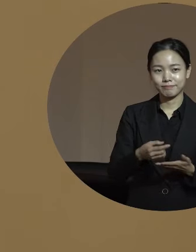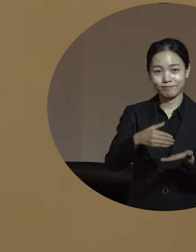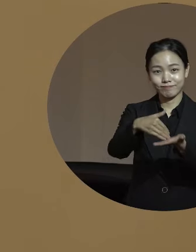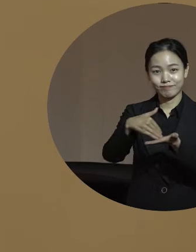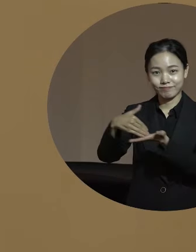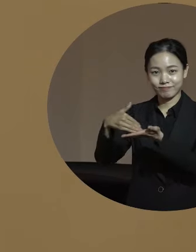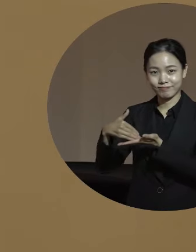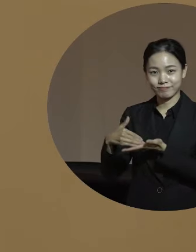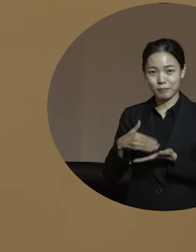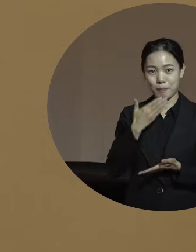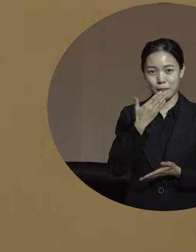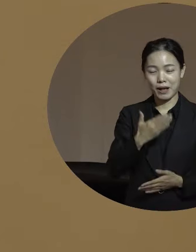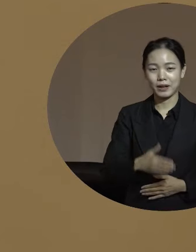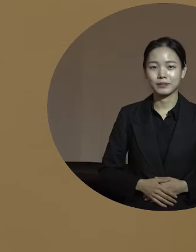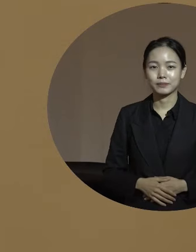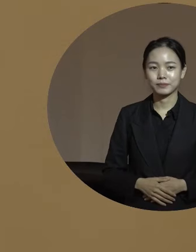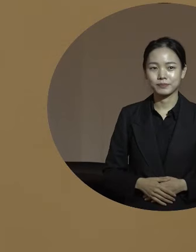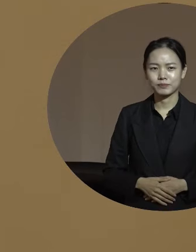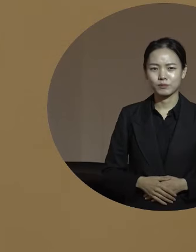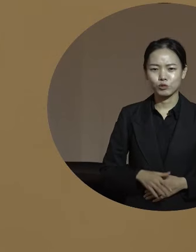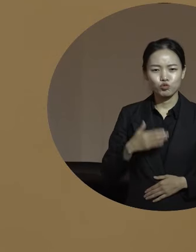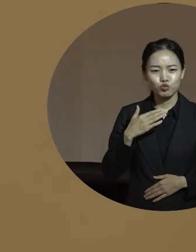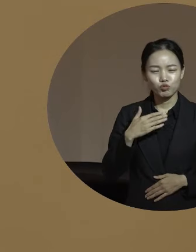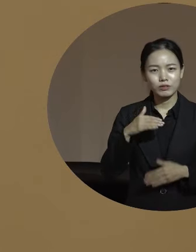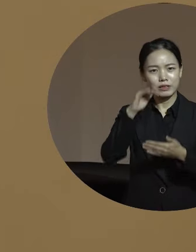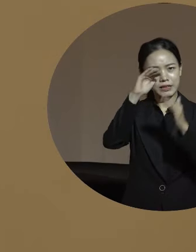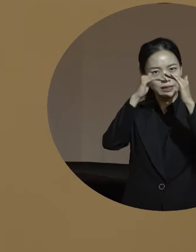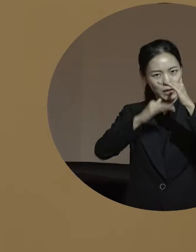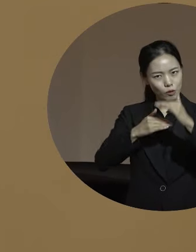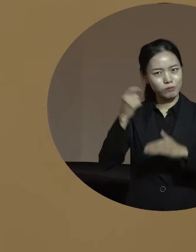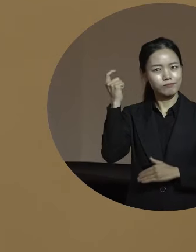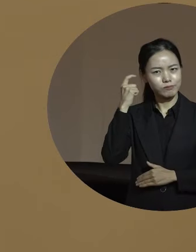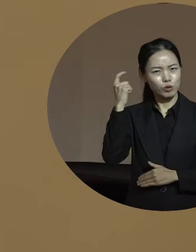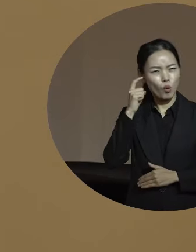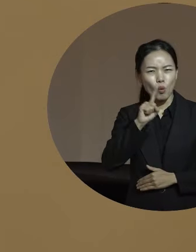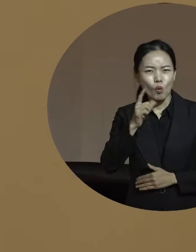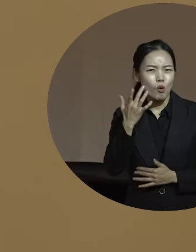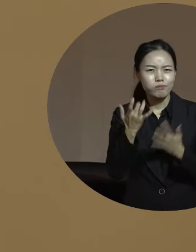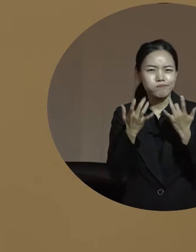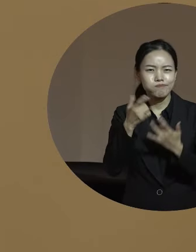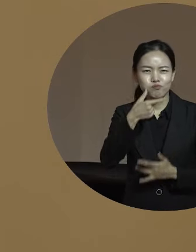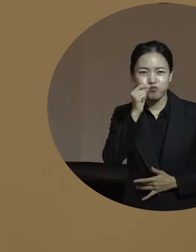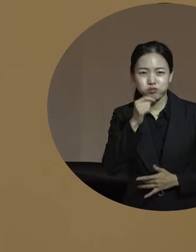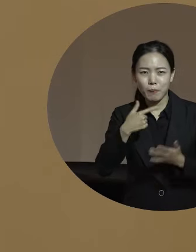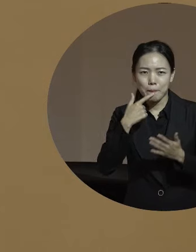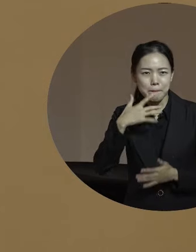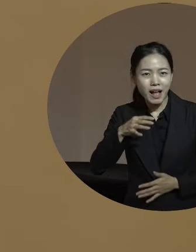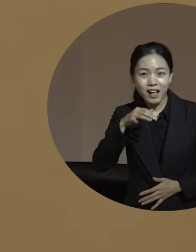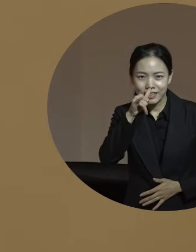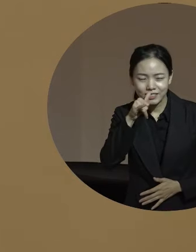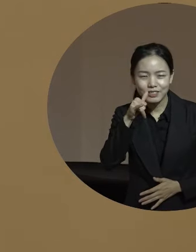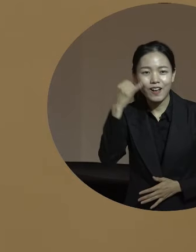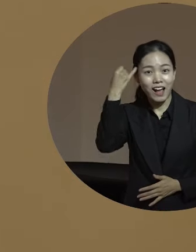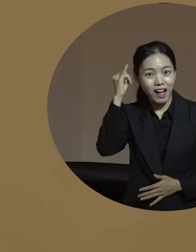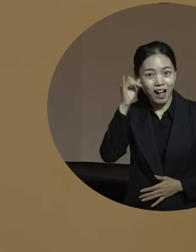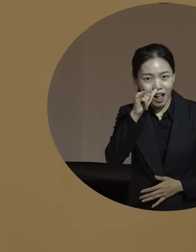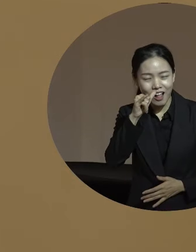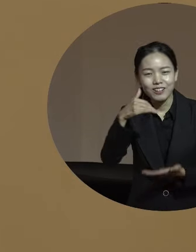한데요. 그럼에도 불구하고 혹시 빈틈이 있다면 그런 부분은 언제든지 아이디어 주셔도 좋을 것 같습니다.